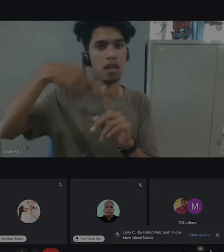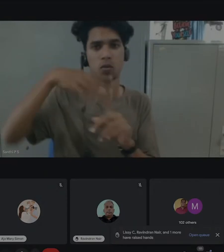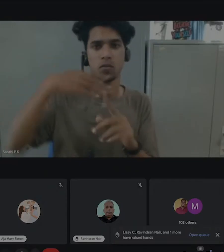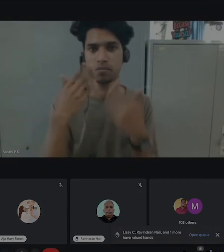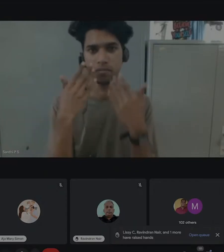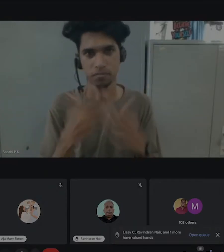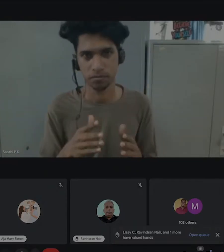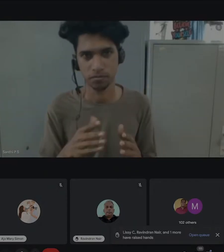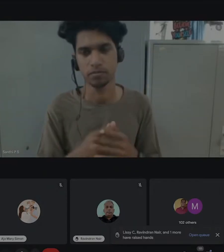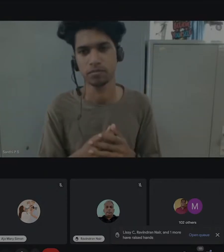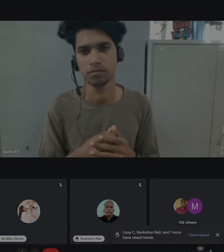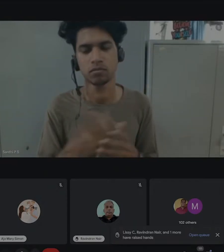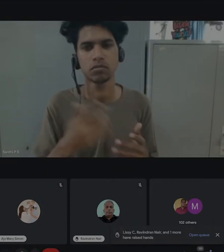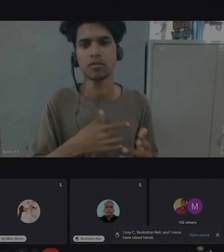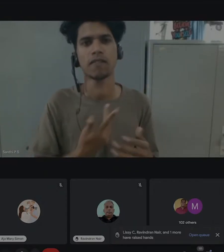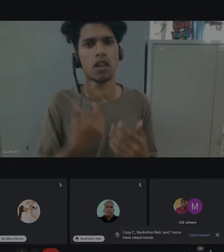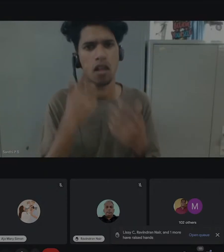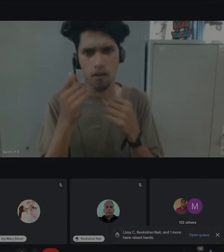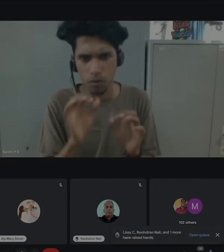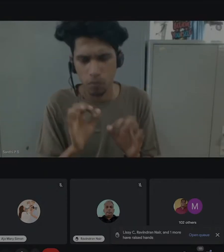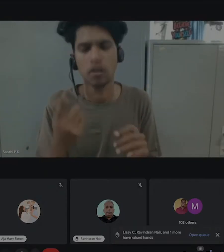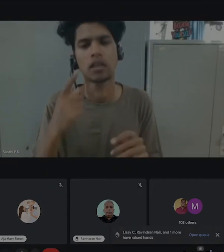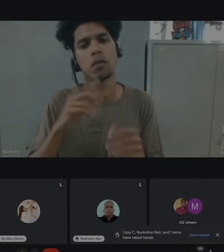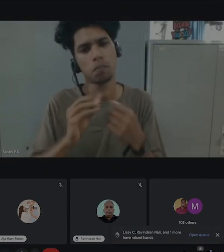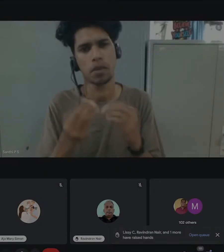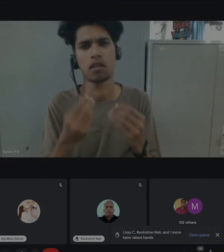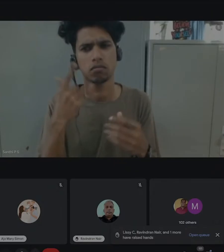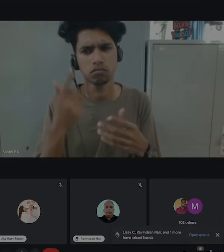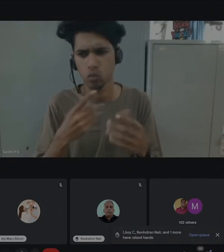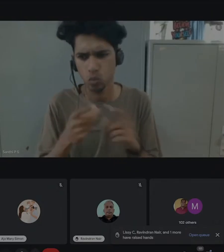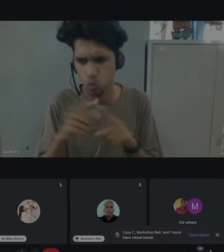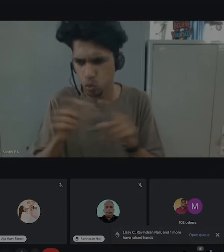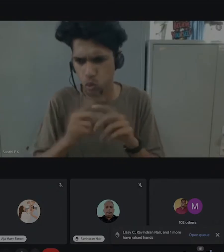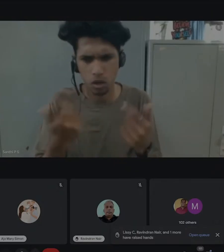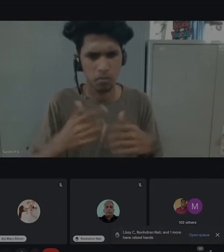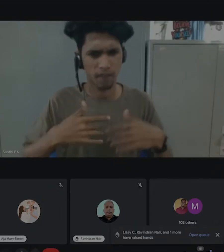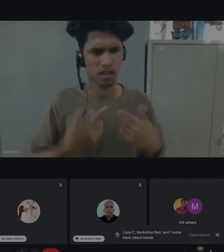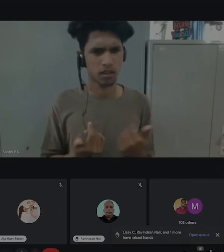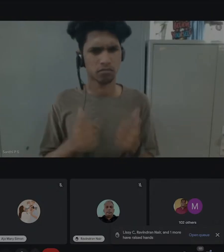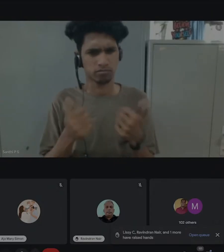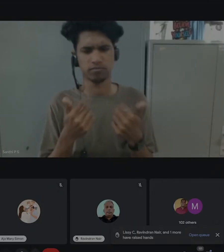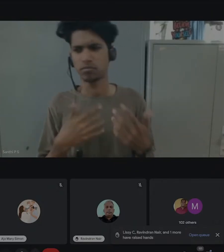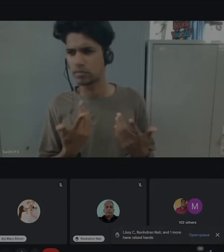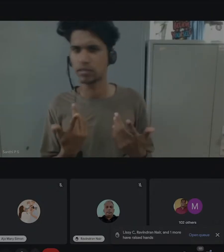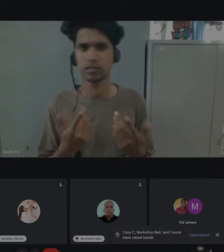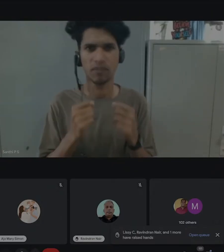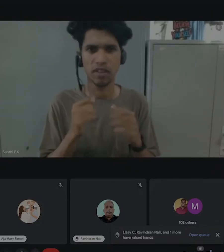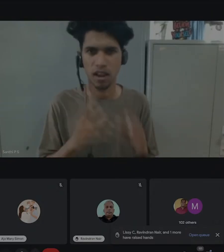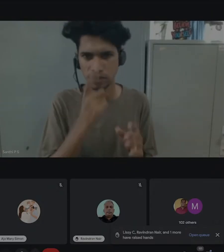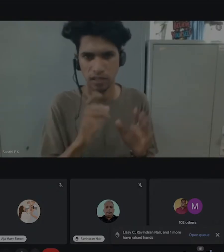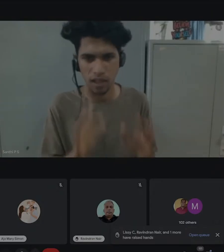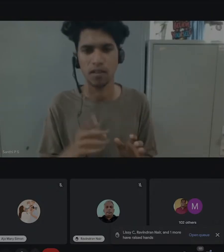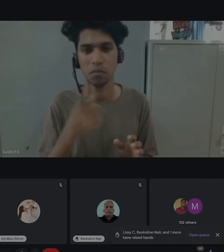നിങ്ങൾക്കത് സാറ്റിസ്ഫൈഡ് അല്ലെങ്കിൽ ഇനീഷ്യൽ എപ്പോഴെങ്കിലും സൈക്കോളജിസ്റ്റിനെ കാണിക്കുവാണെങ്കിൽ നല്ലതായിരിക്കും. ഇവിടെ വരാൻ ബുദ്ധിമുട്ടാണെന്ന്